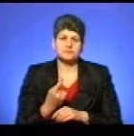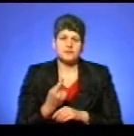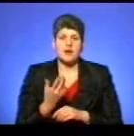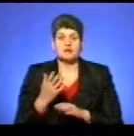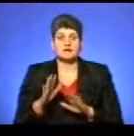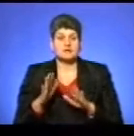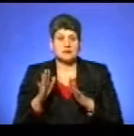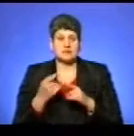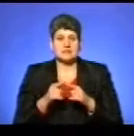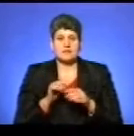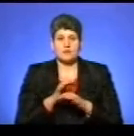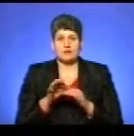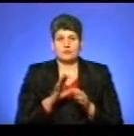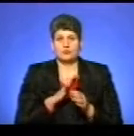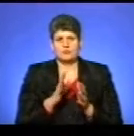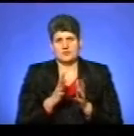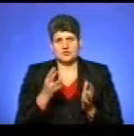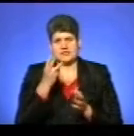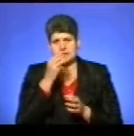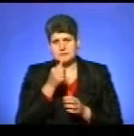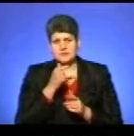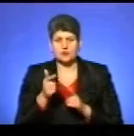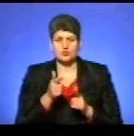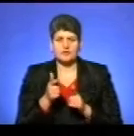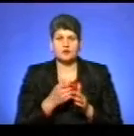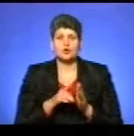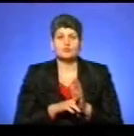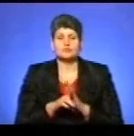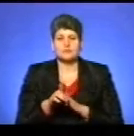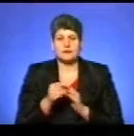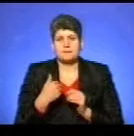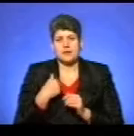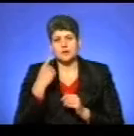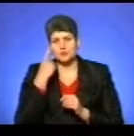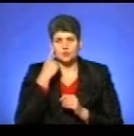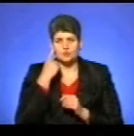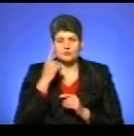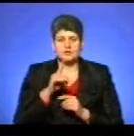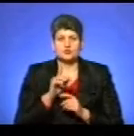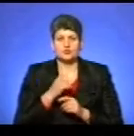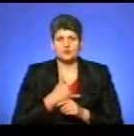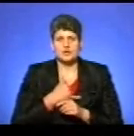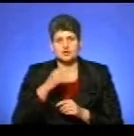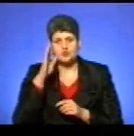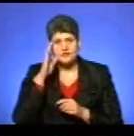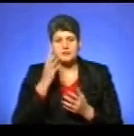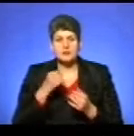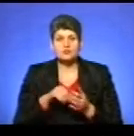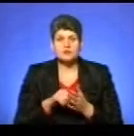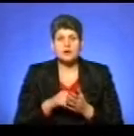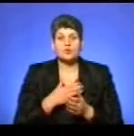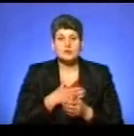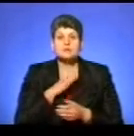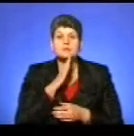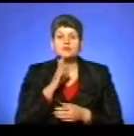коли цей проект тривав більше 3 місяців, коли ми готувалися до його старту. І ми думали, що в нас і чоловіки приймуть татусі участі, але в нас